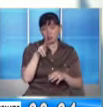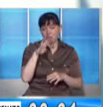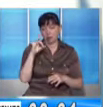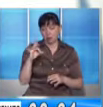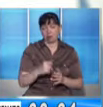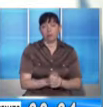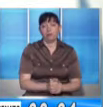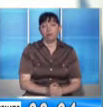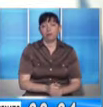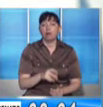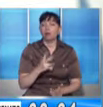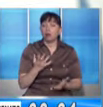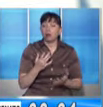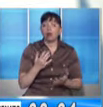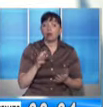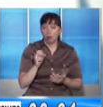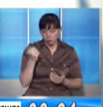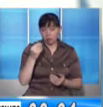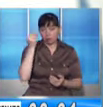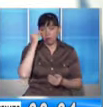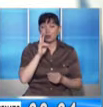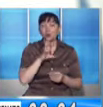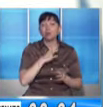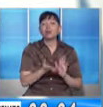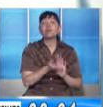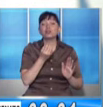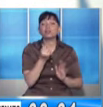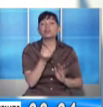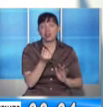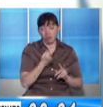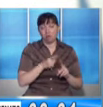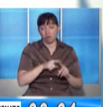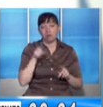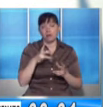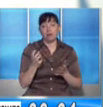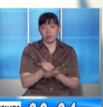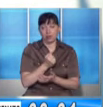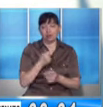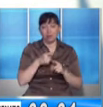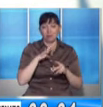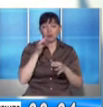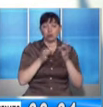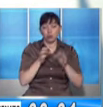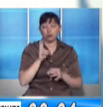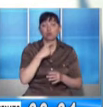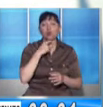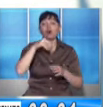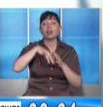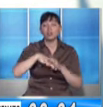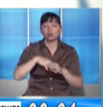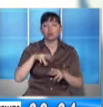Da, păi cum vă dați seama care sunt cetățenii care au luat bani ca să voteze și care sunt cei care votează în